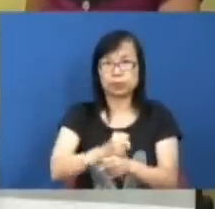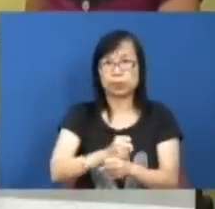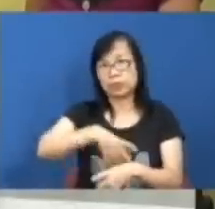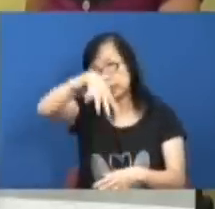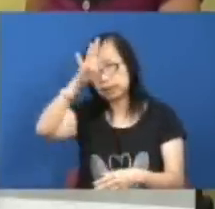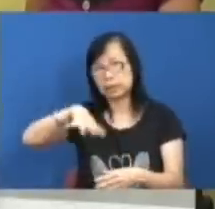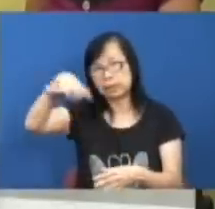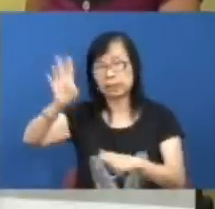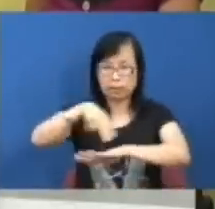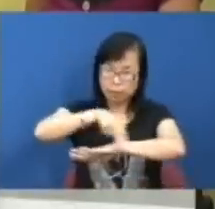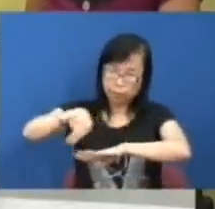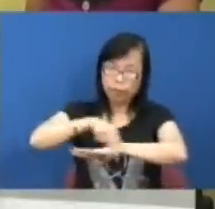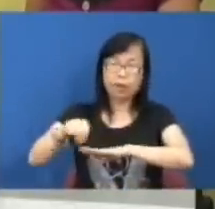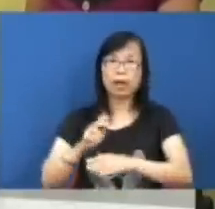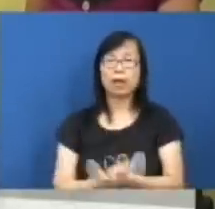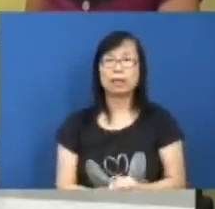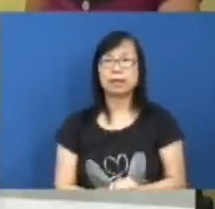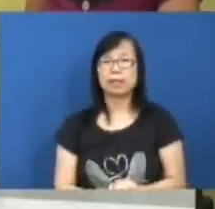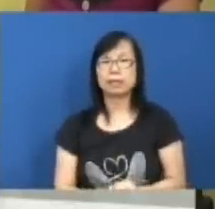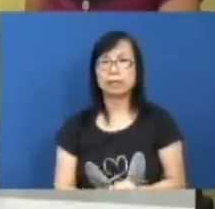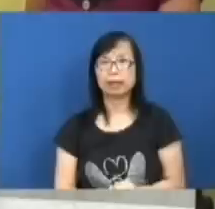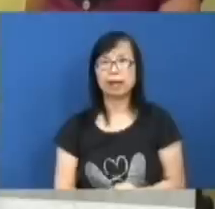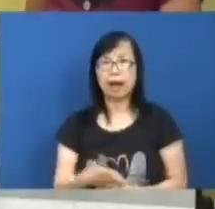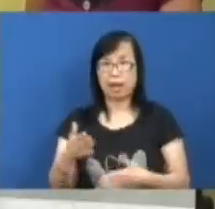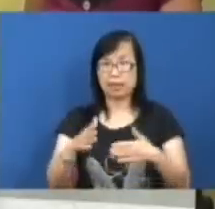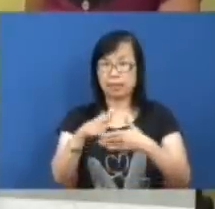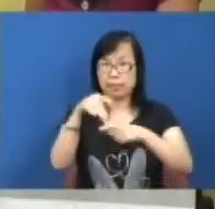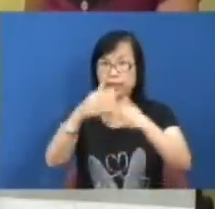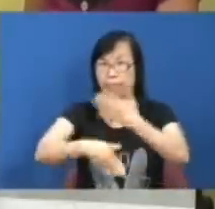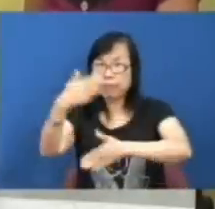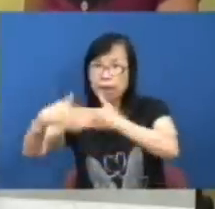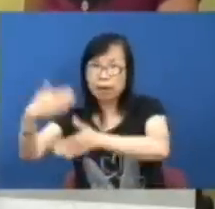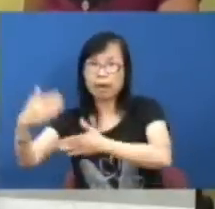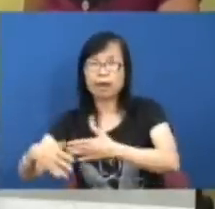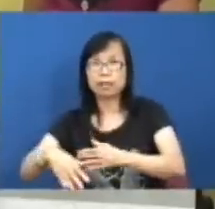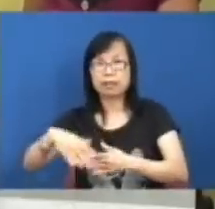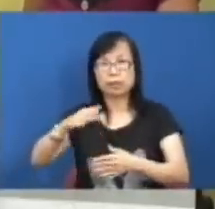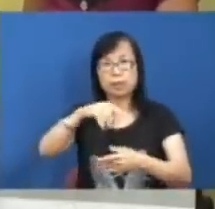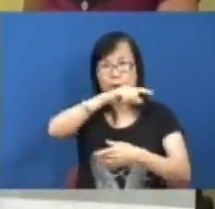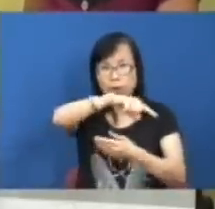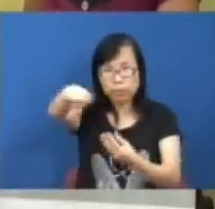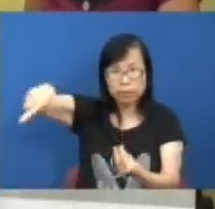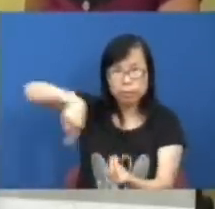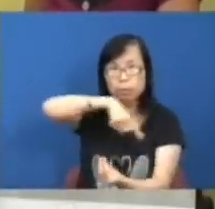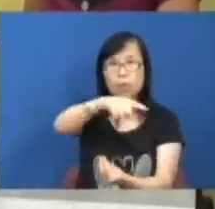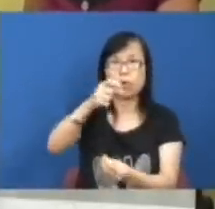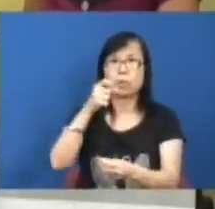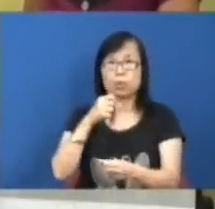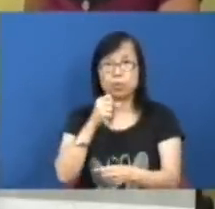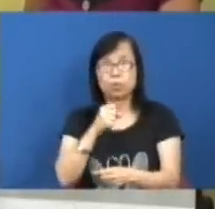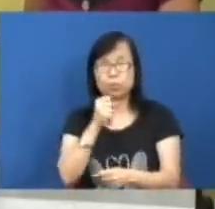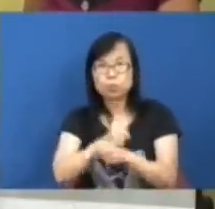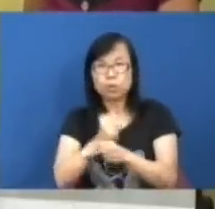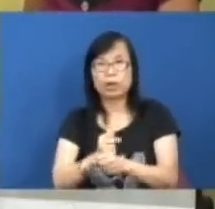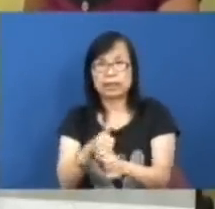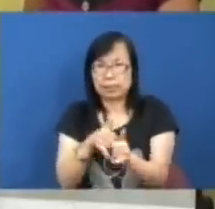個設計方案啦。咁仲有期間咧，其實喺大廈個整個樓宇嗰個面積咧，我哋個同事都會做翻一個估算嘅跟